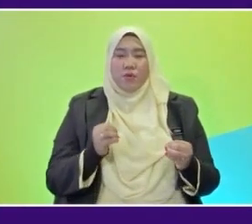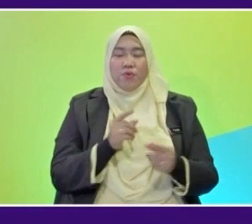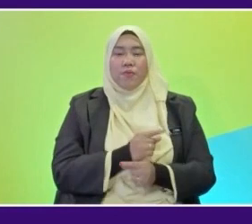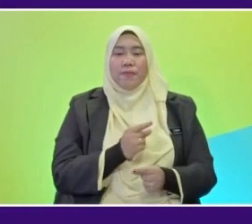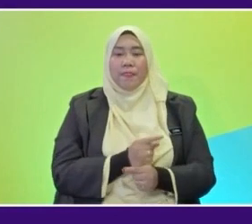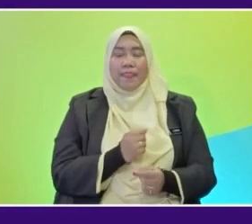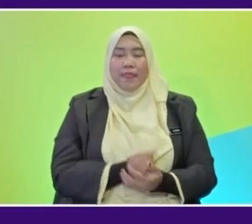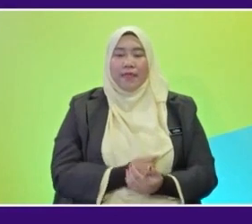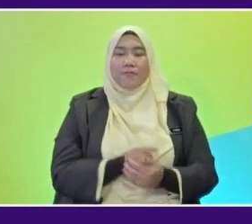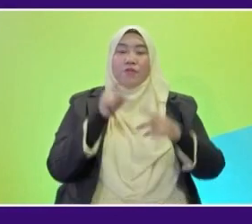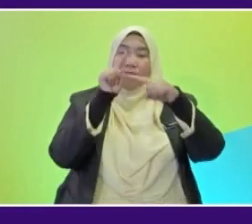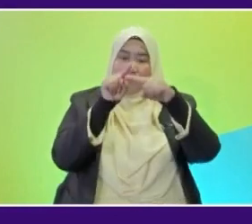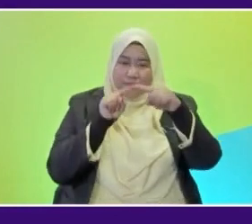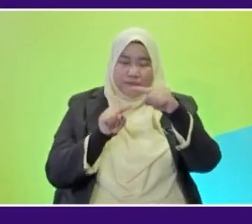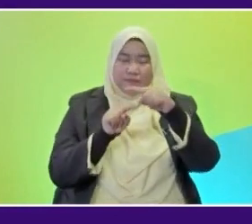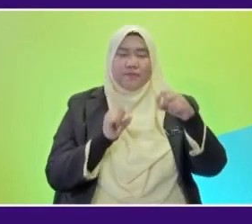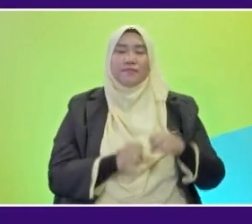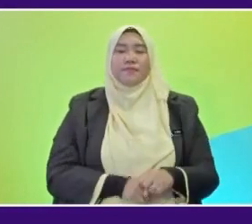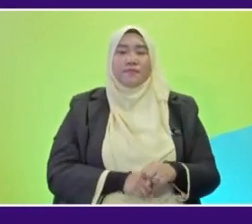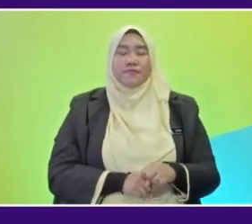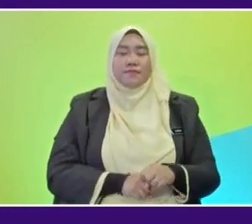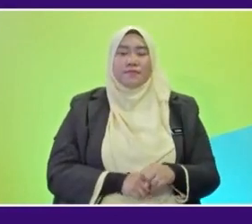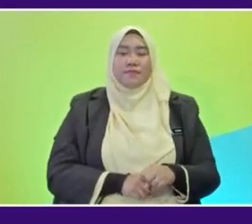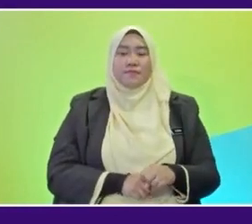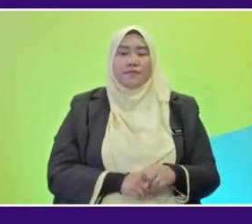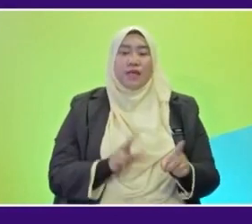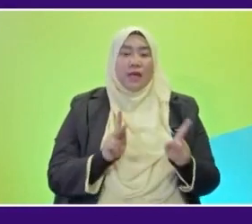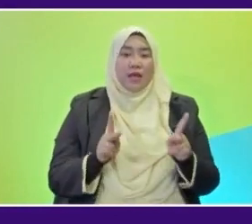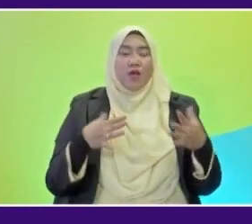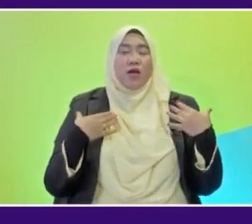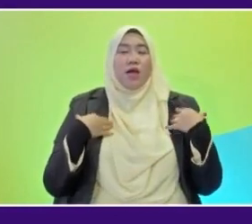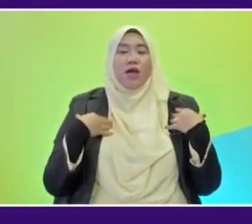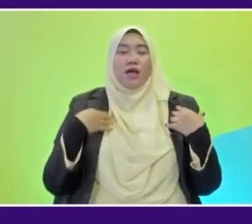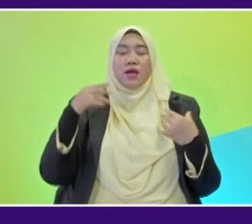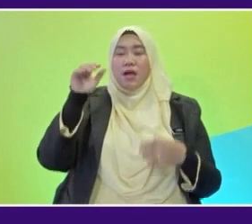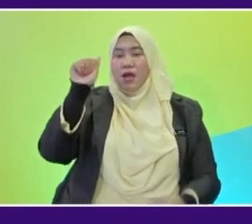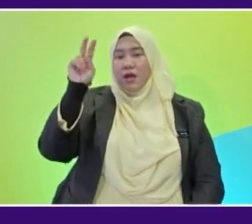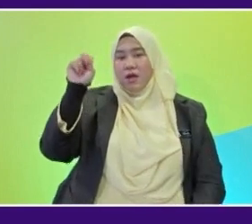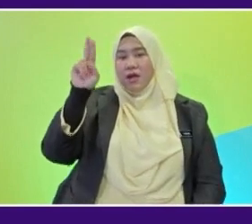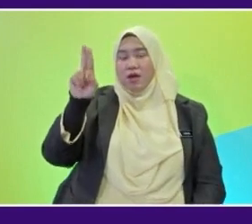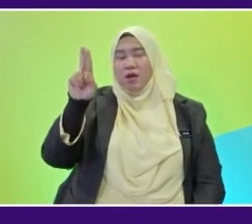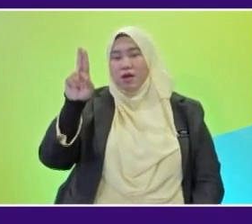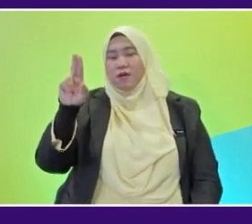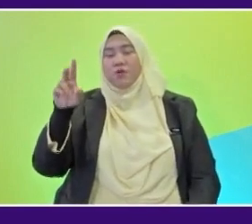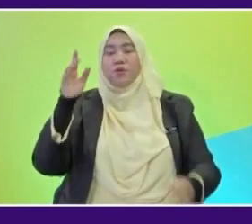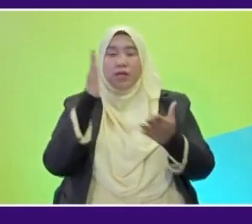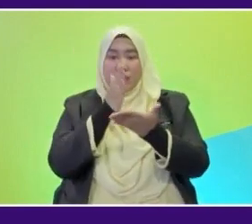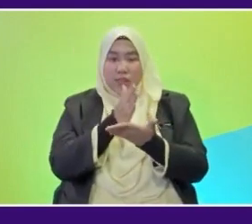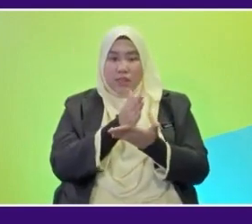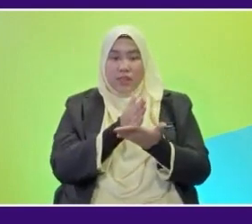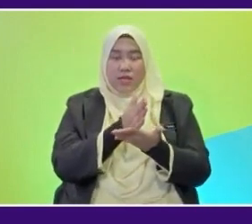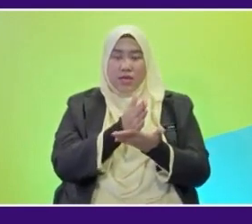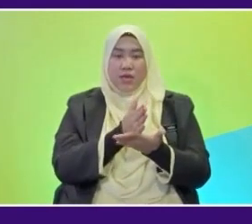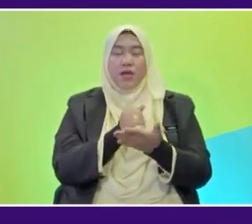operasi bahagia kalau anu di tengah kita akan menggunakan operasi bahagia maksudnya